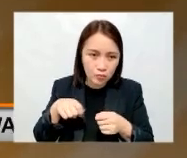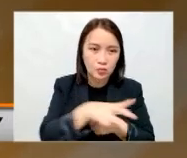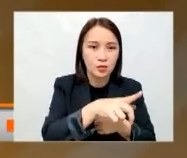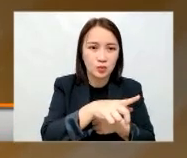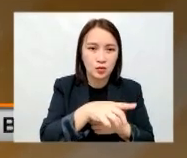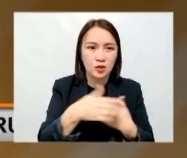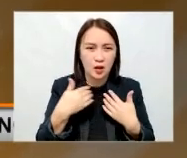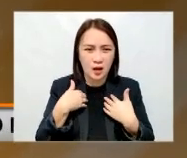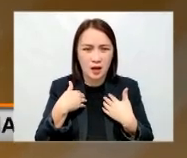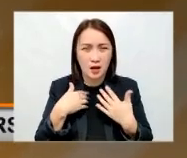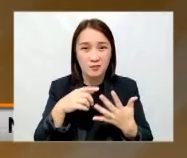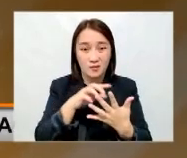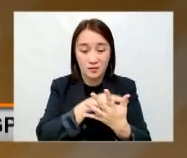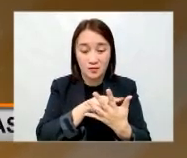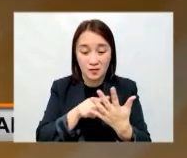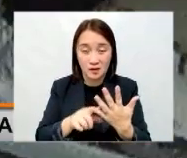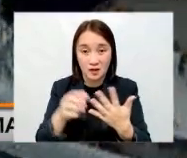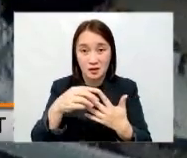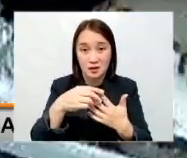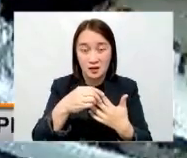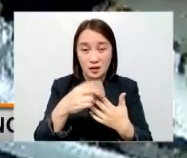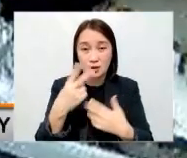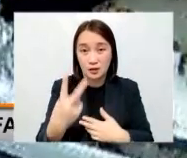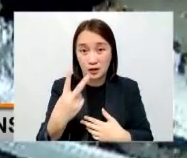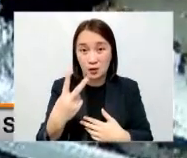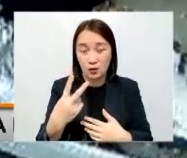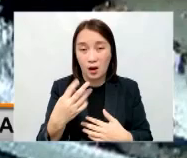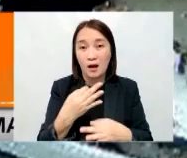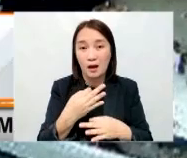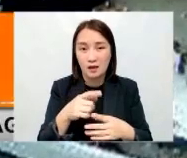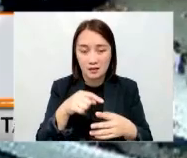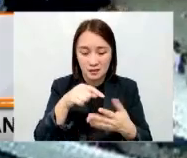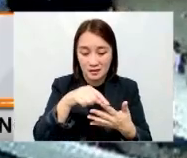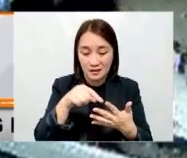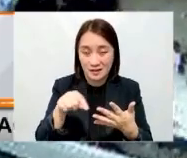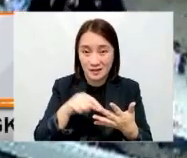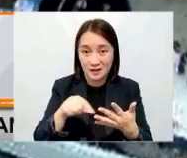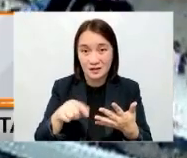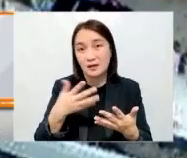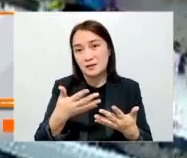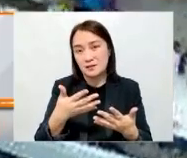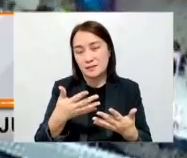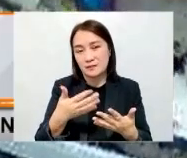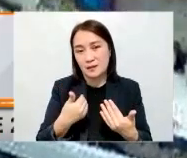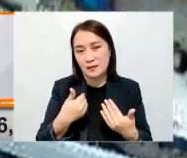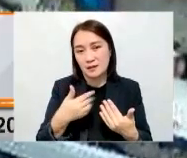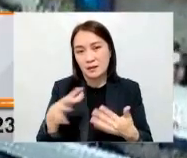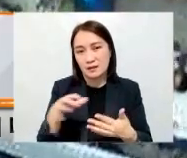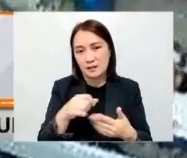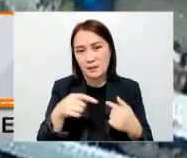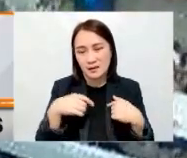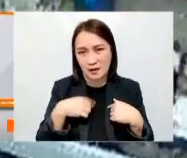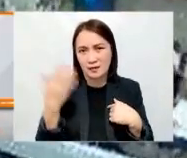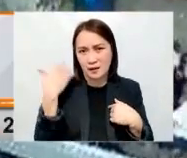yung nadali, sabi nagtitawa ko pa yung sumpak. Pero hindi ito ang unang beses na nagpapatok ng sumpak ang sospek. Noong nakarang